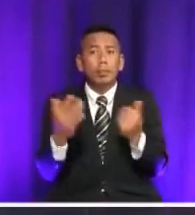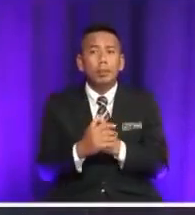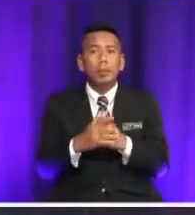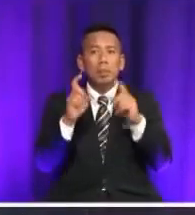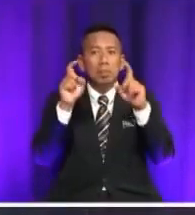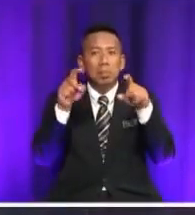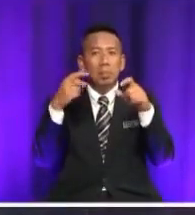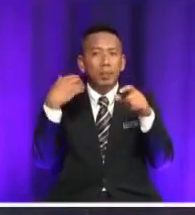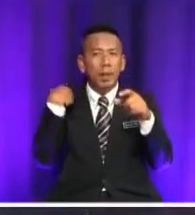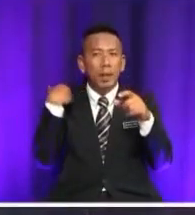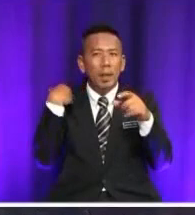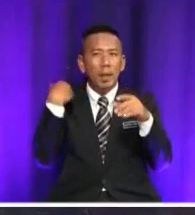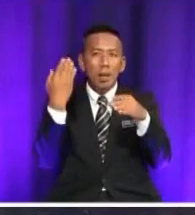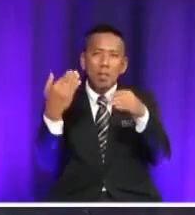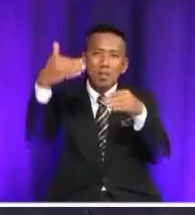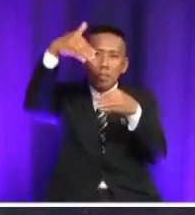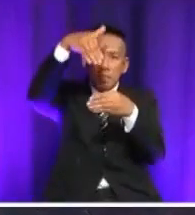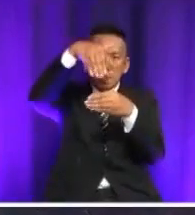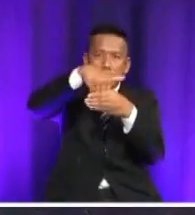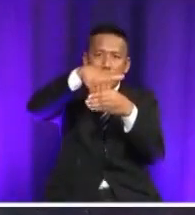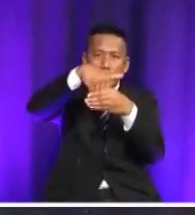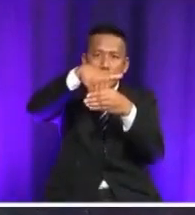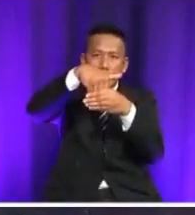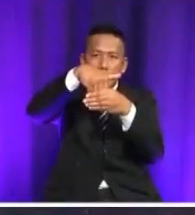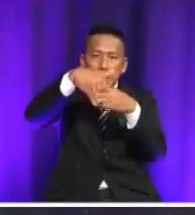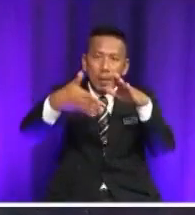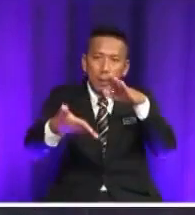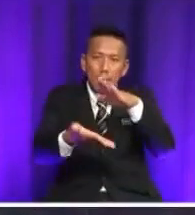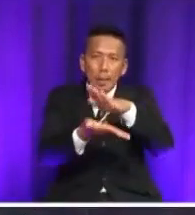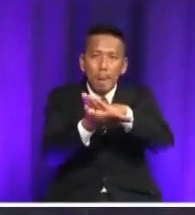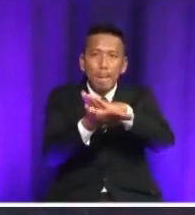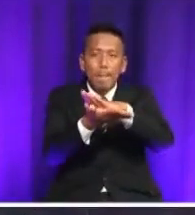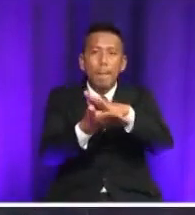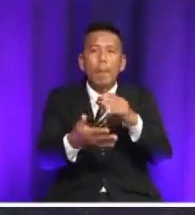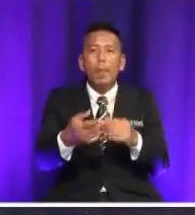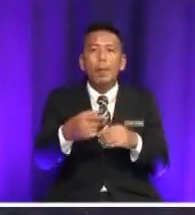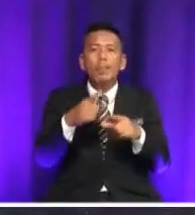untuk letak apa ya